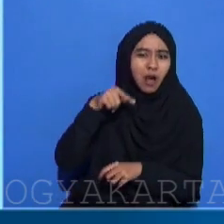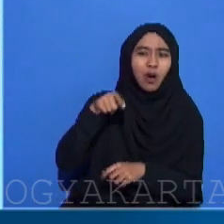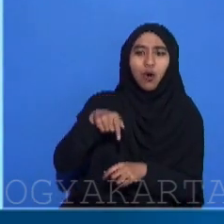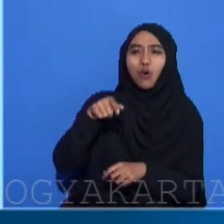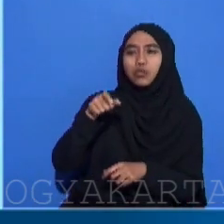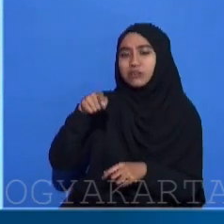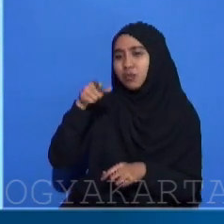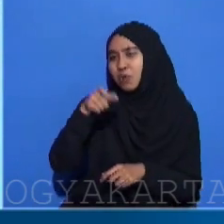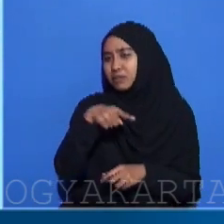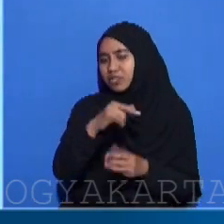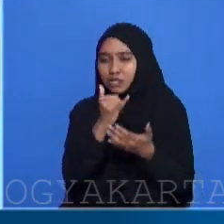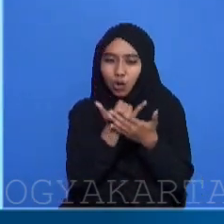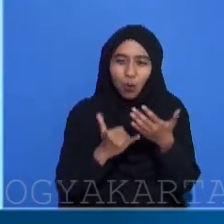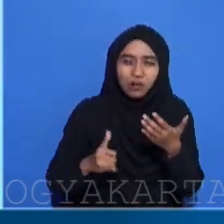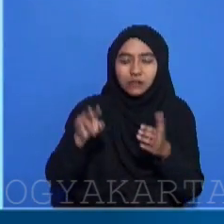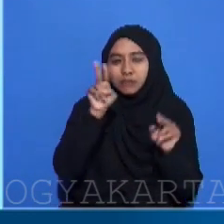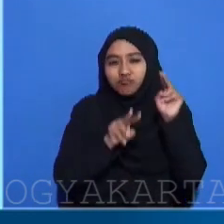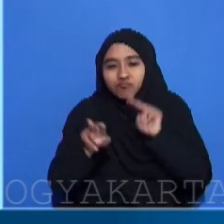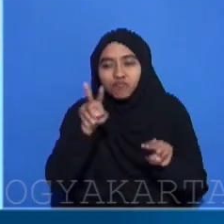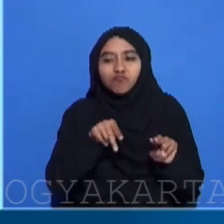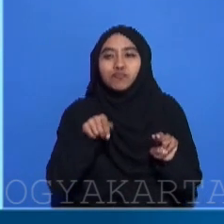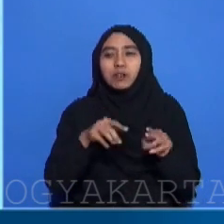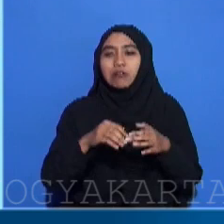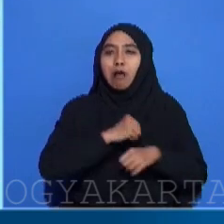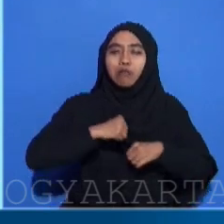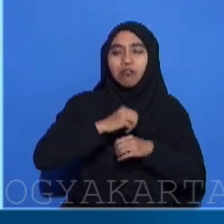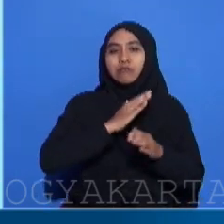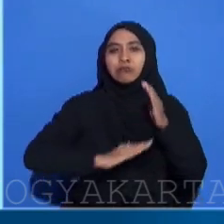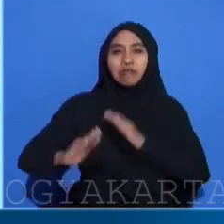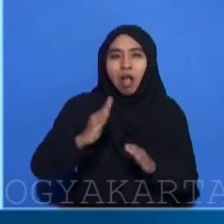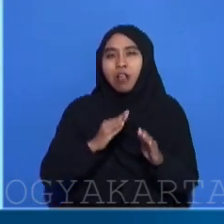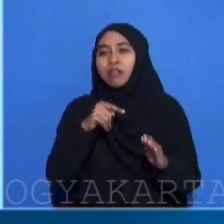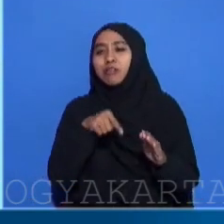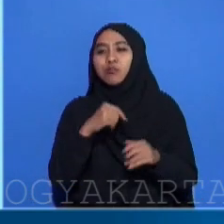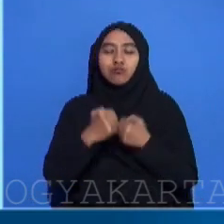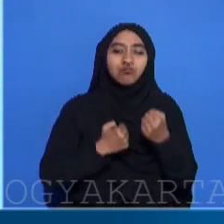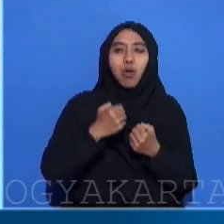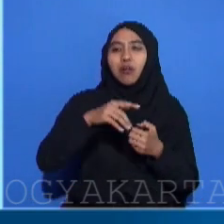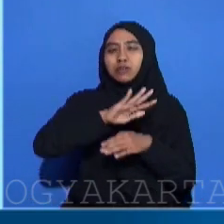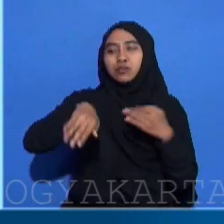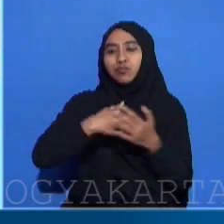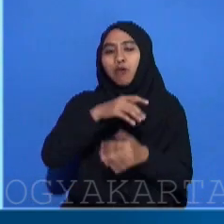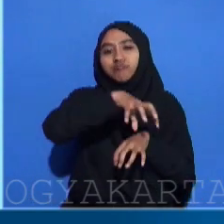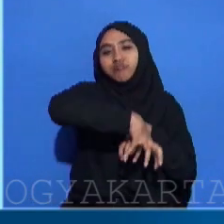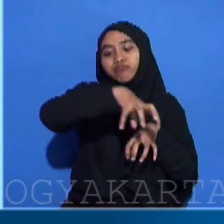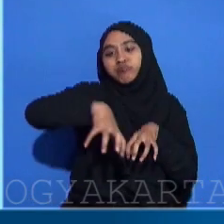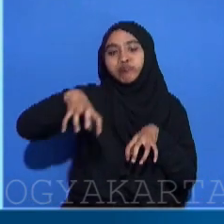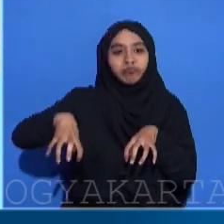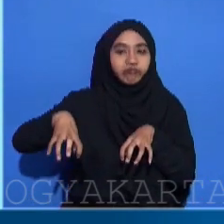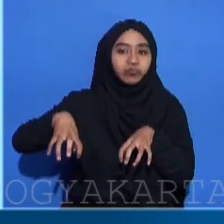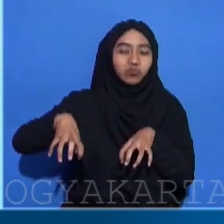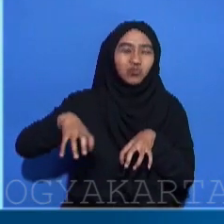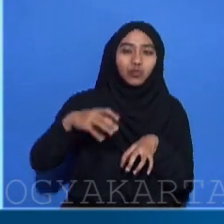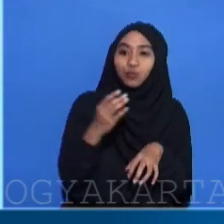evaluasi dan monitoring terhadap pembinaan atlet pencak silat yang dilakukan seluruh pengikat dan pengkot di DIY